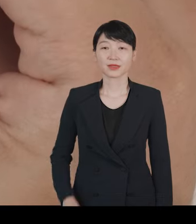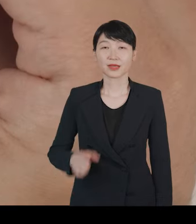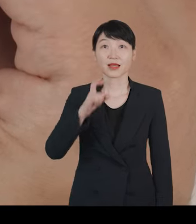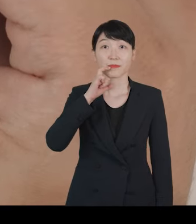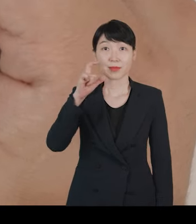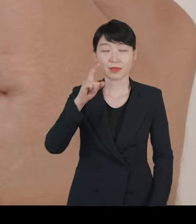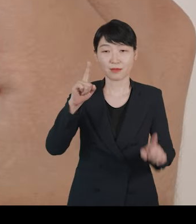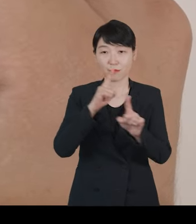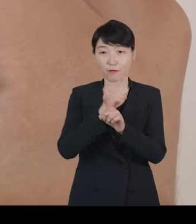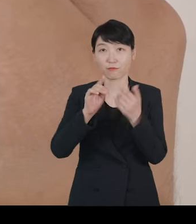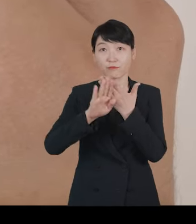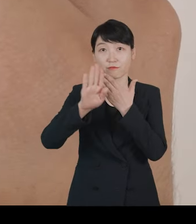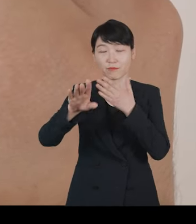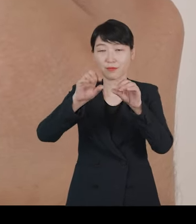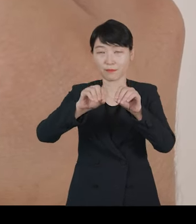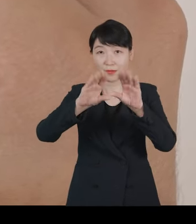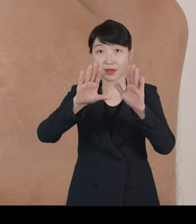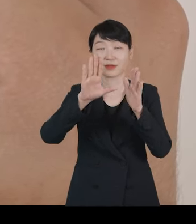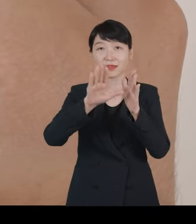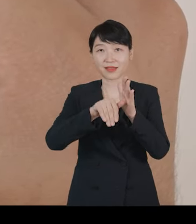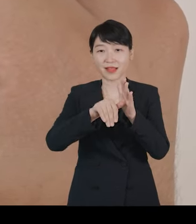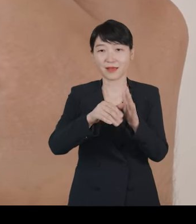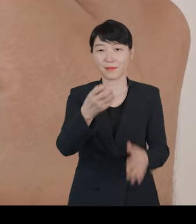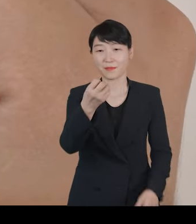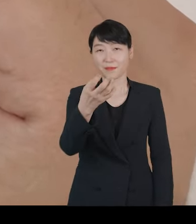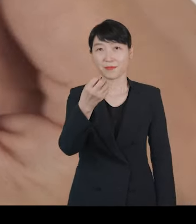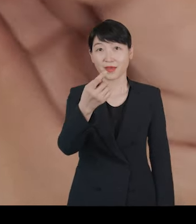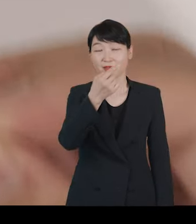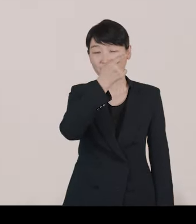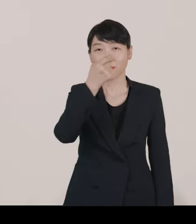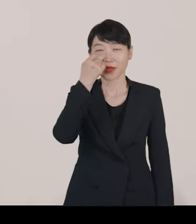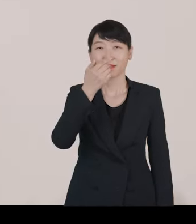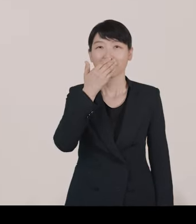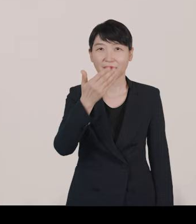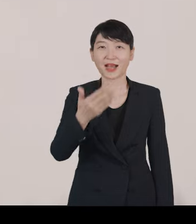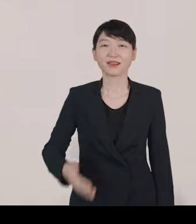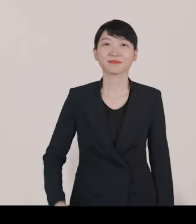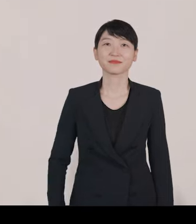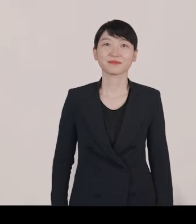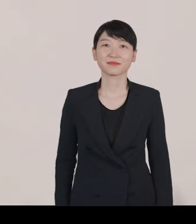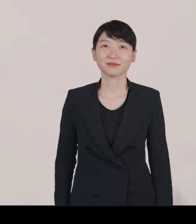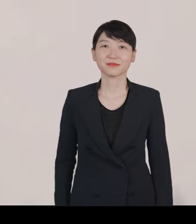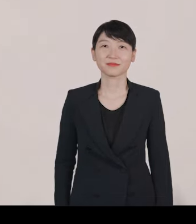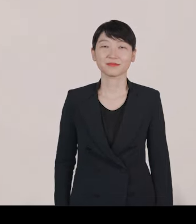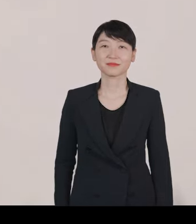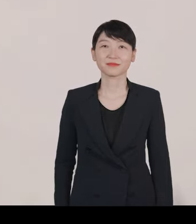배터리 장착 후 장치의 전원을 켜면 LED 등이 켜지는 걸 확인하실 수 있습니다.